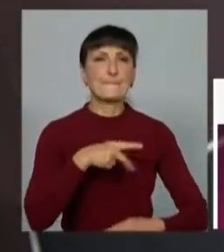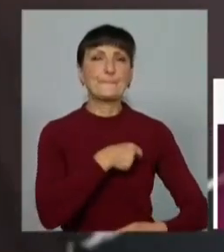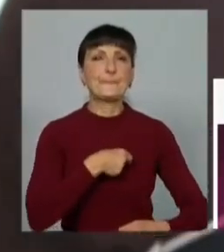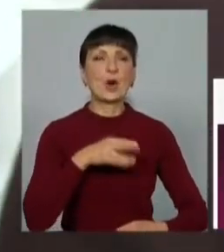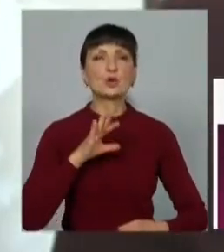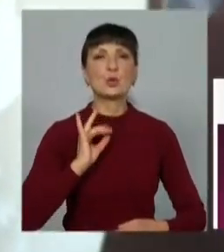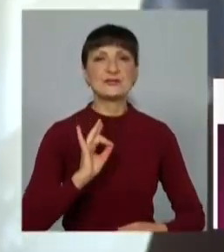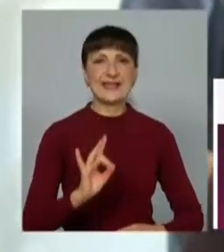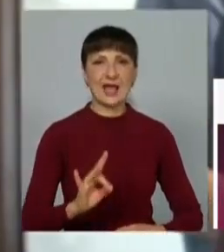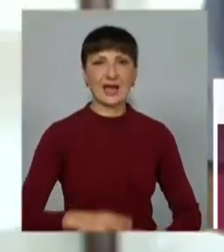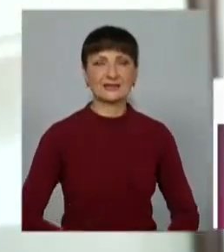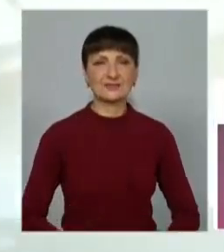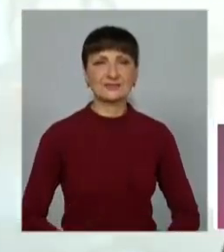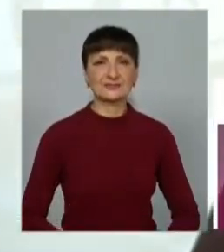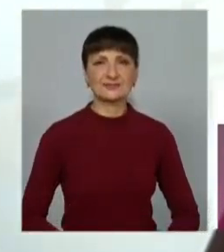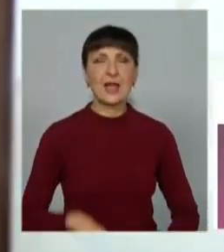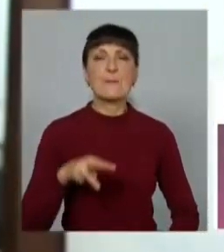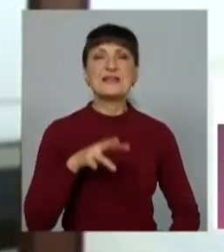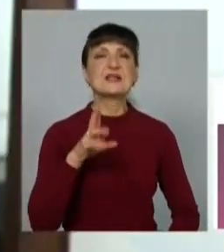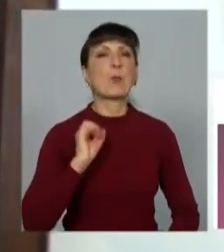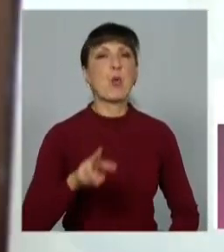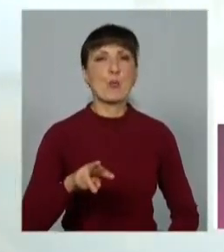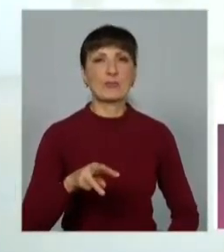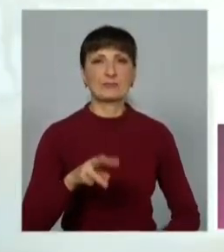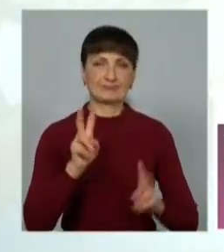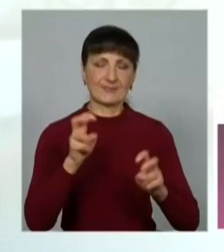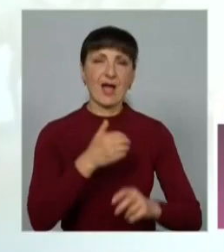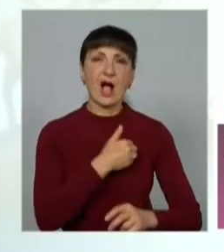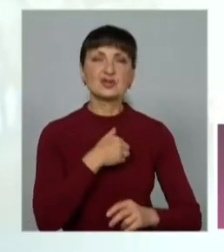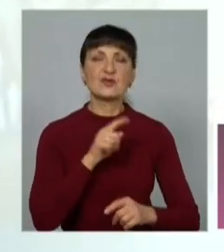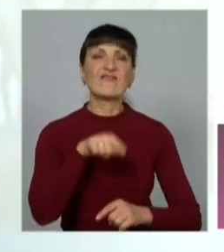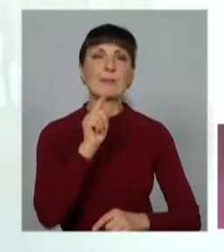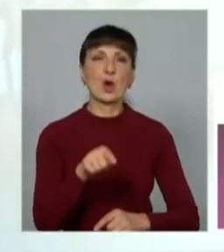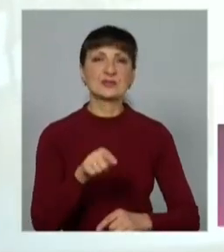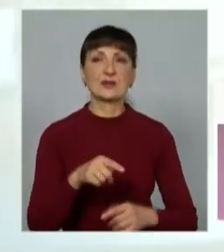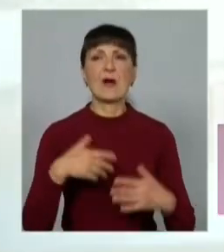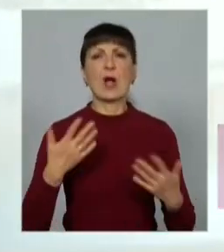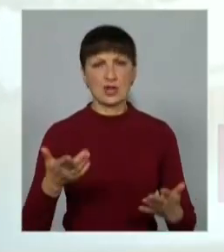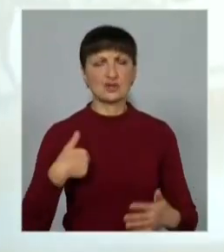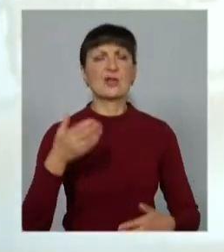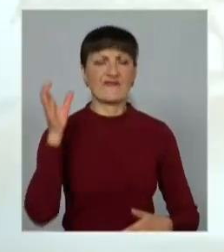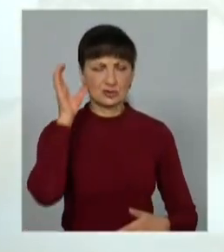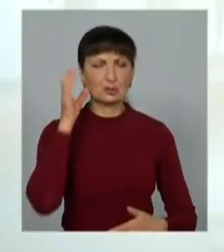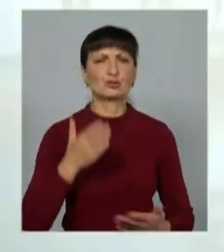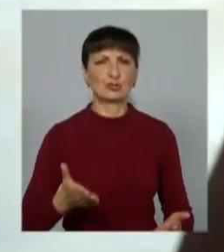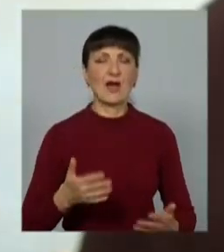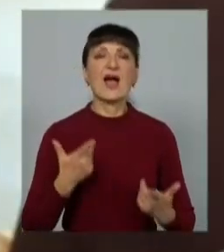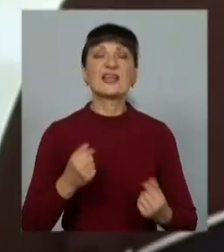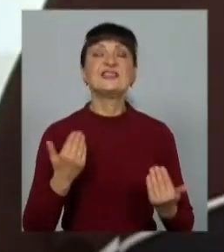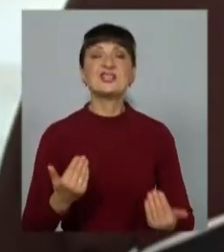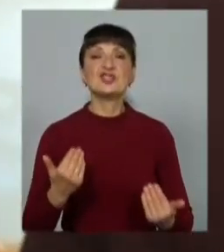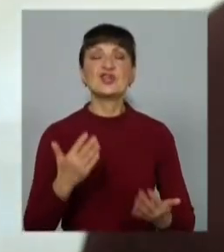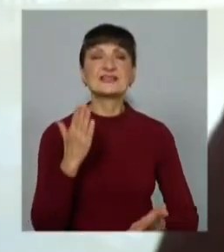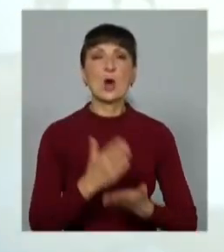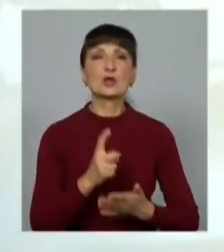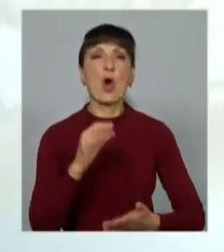ну или же по-другому Мистер Бум. Мистер Бум, хотел бы задать вам один главный вопрос. Конечно, я вас слушаю, Аслан. Где сейчас